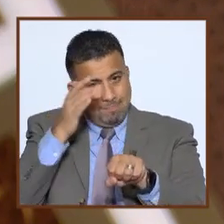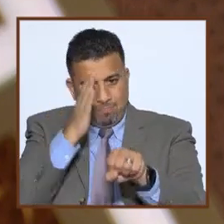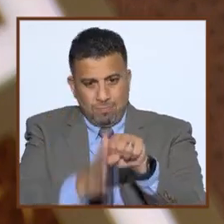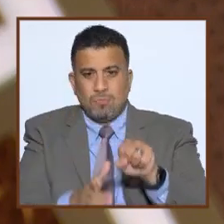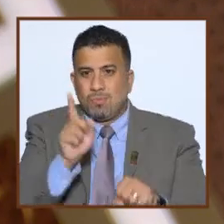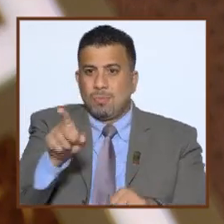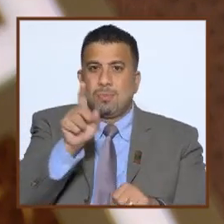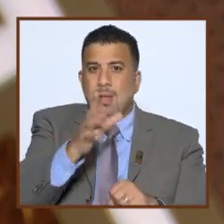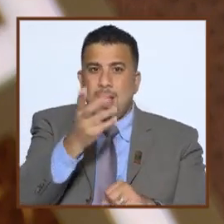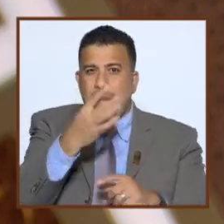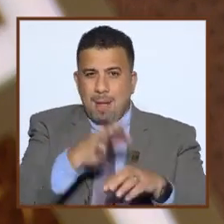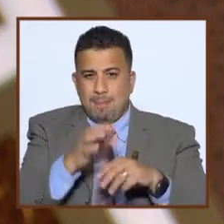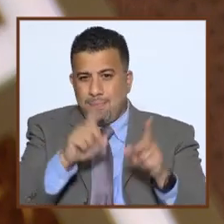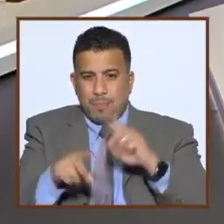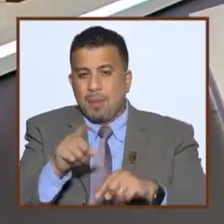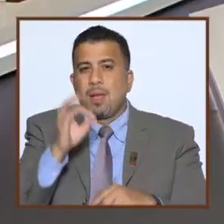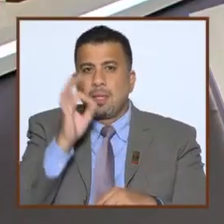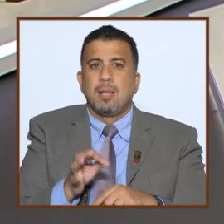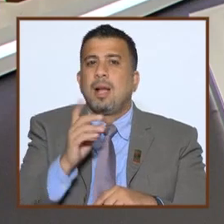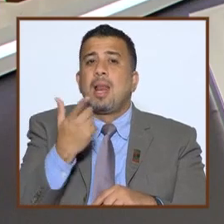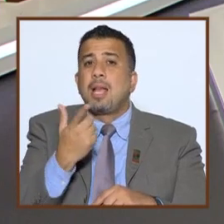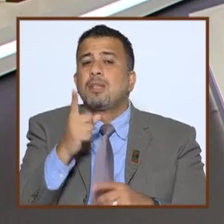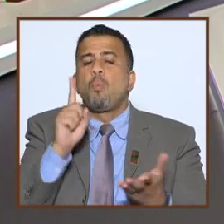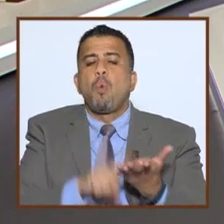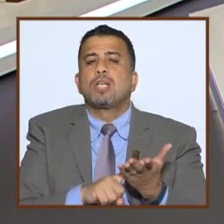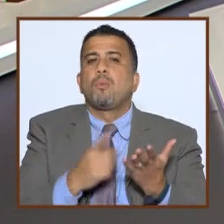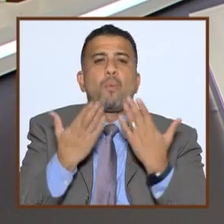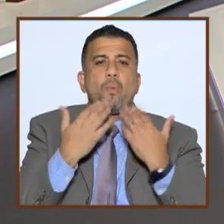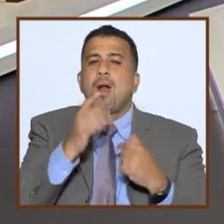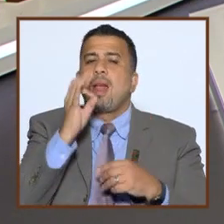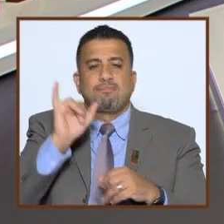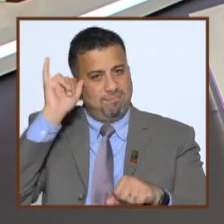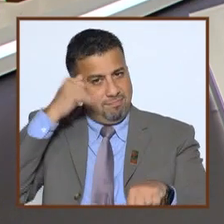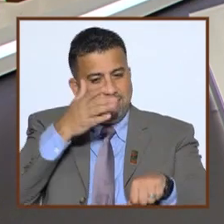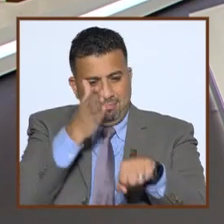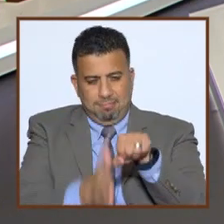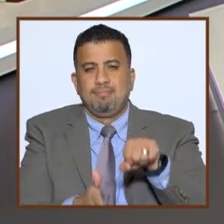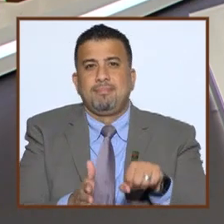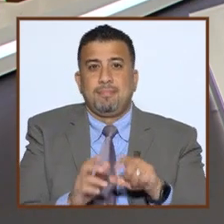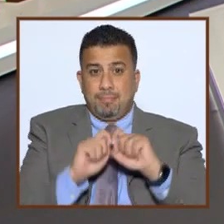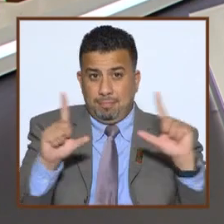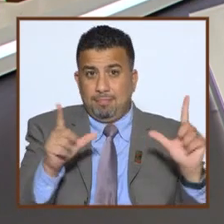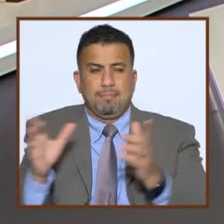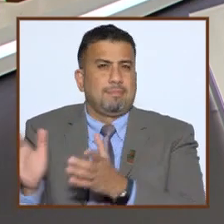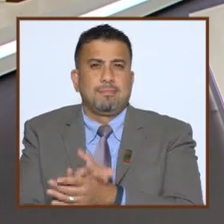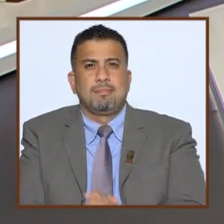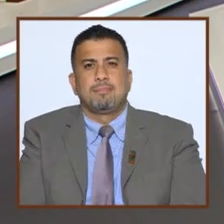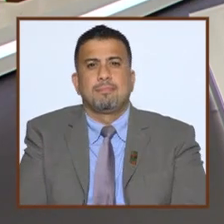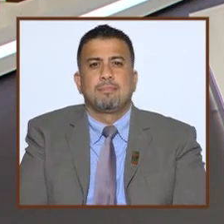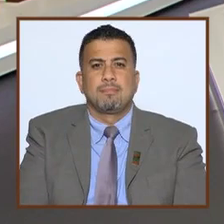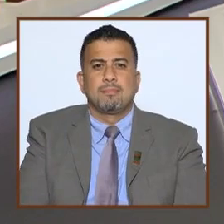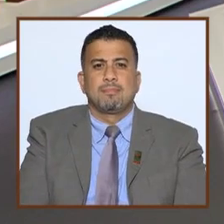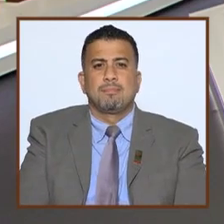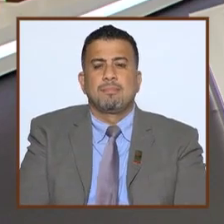في مكه لترككم وادي بن واجبات الحج ام محمد من الشارقه بارك الله فيها تسالت عن